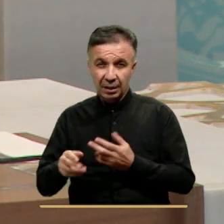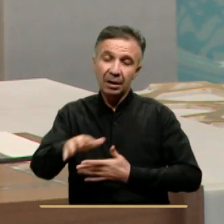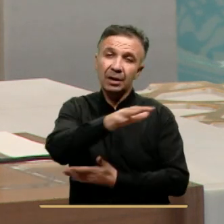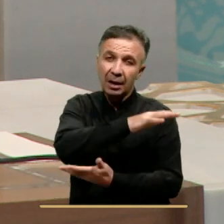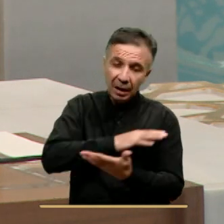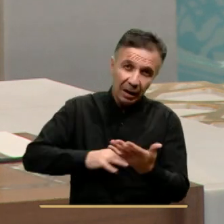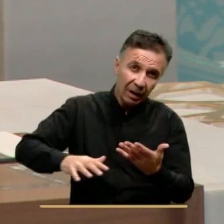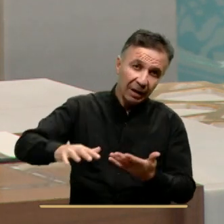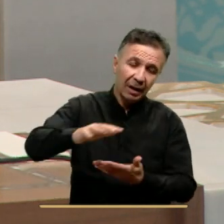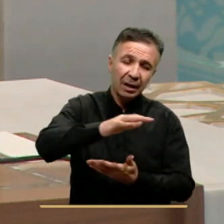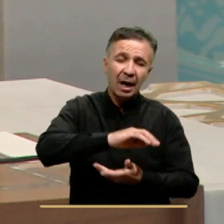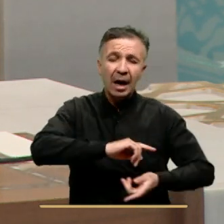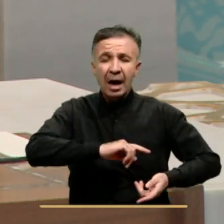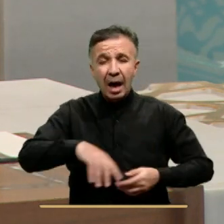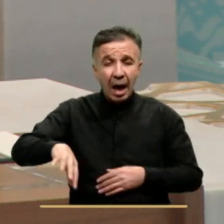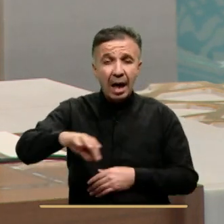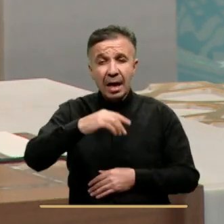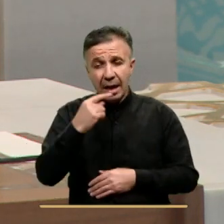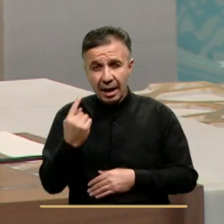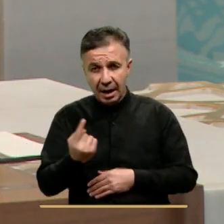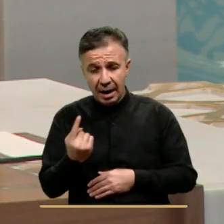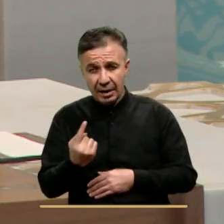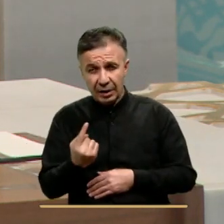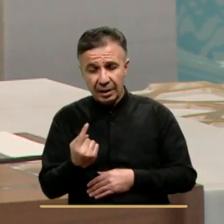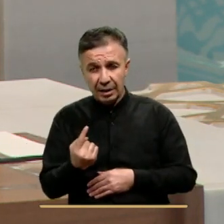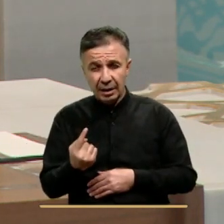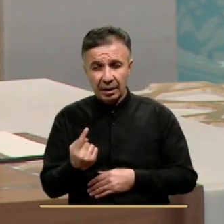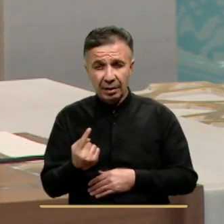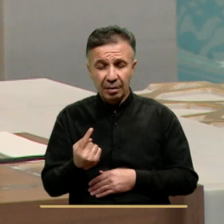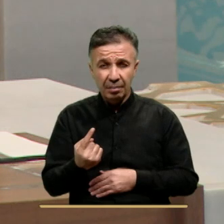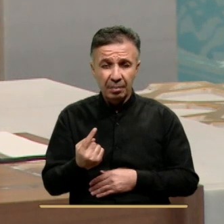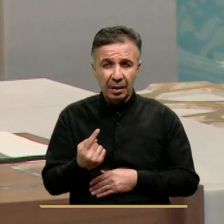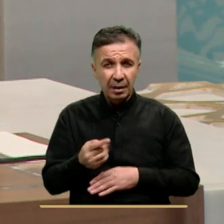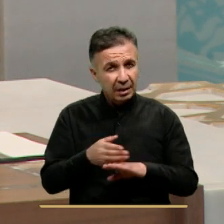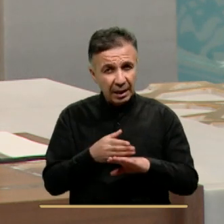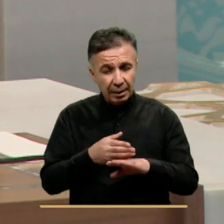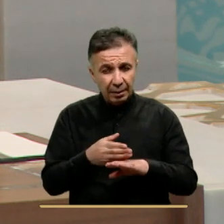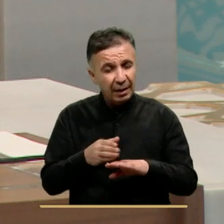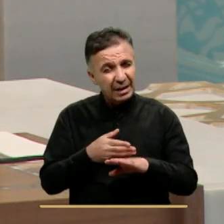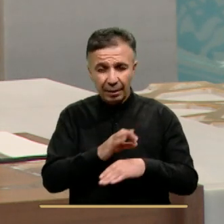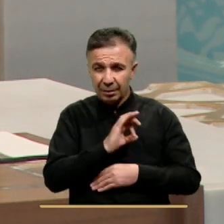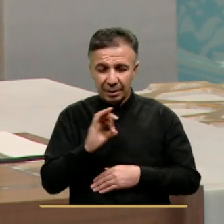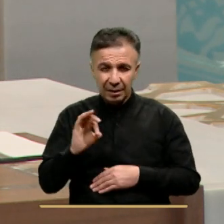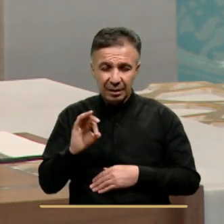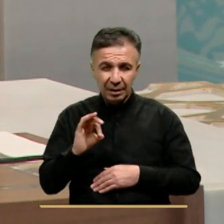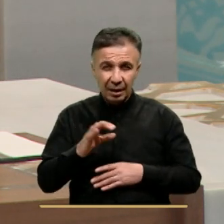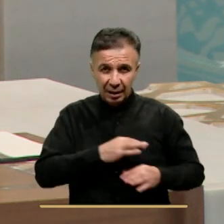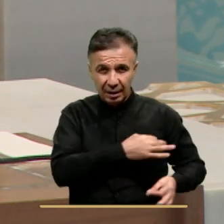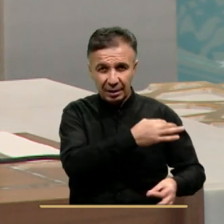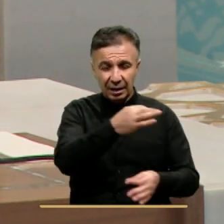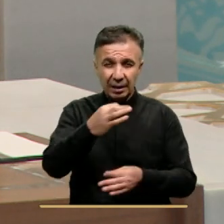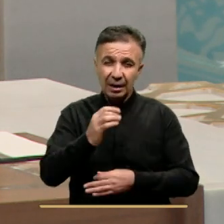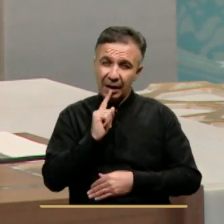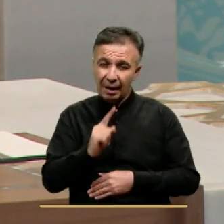evreni içinde olan her şeyi dolaylı veya direkt olarak insanın emrine vermesi